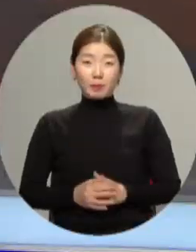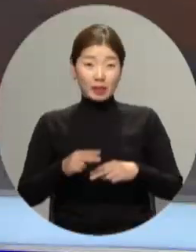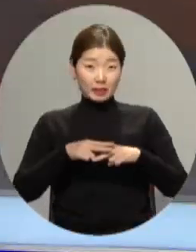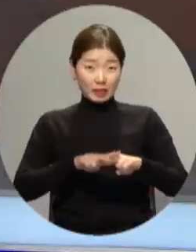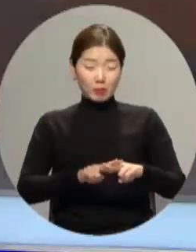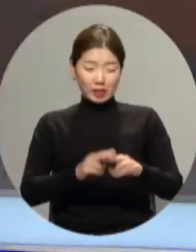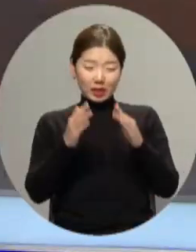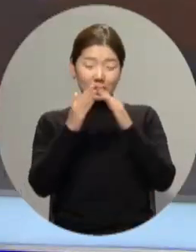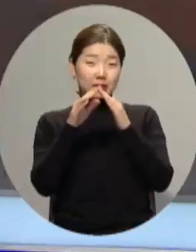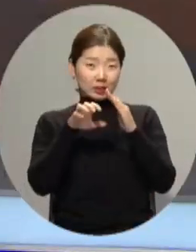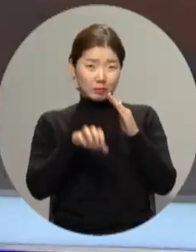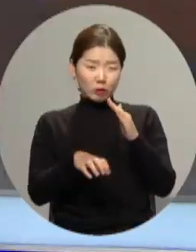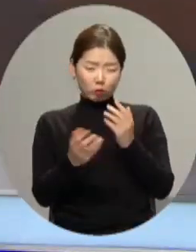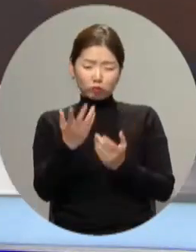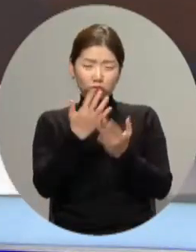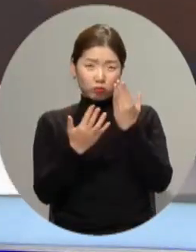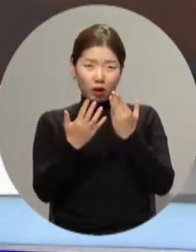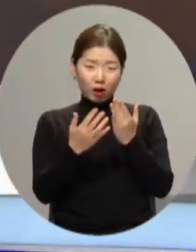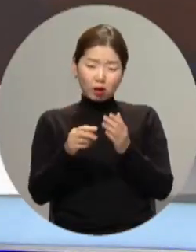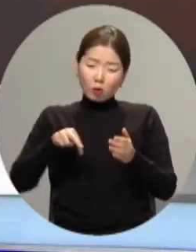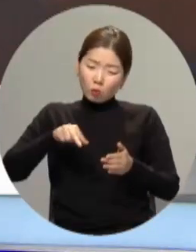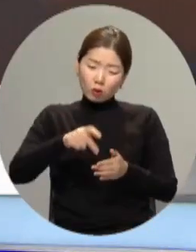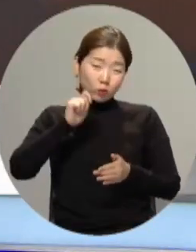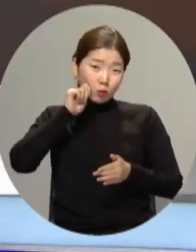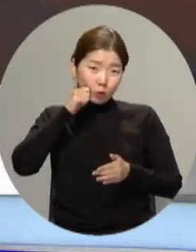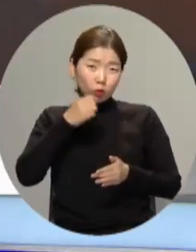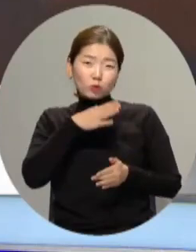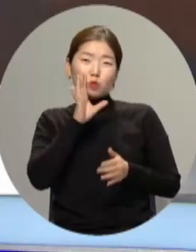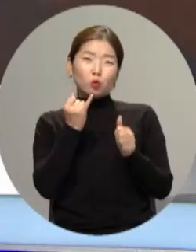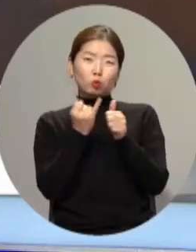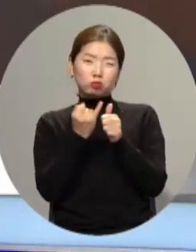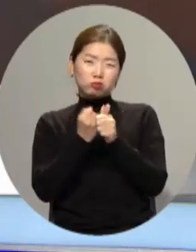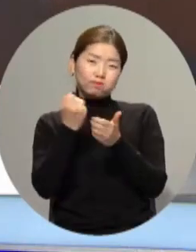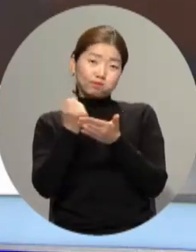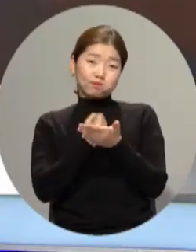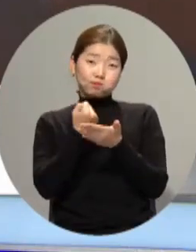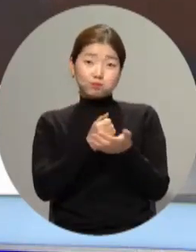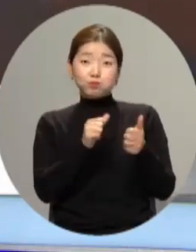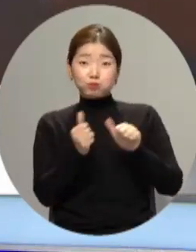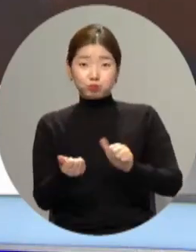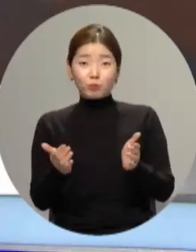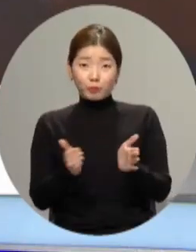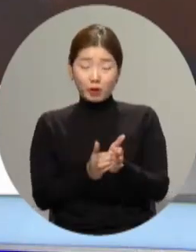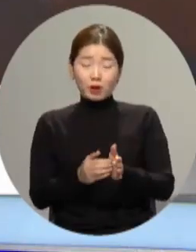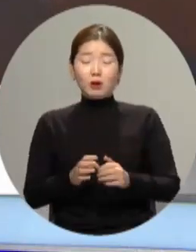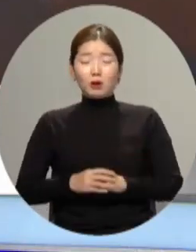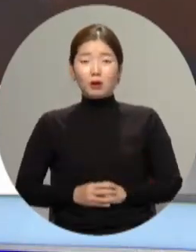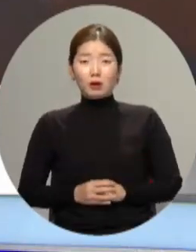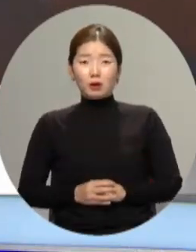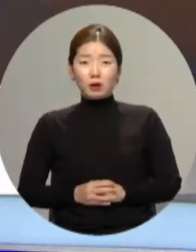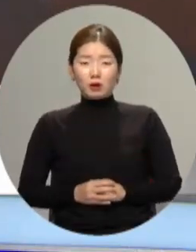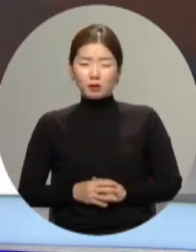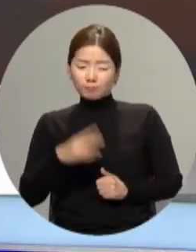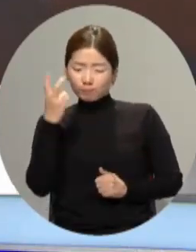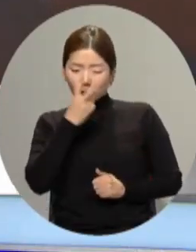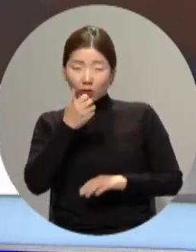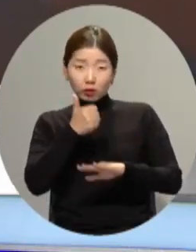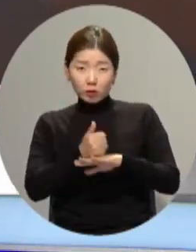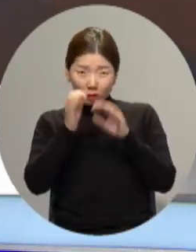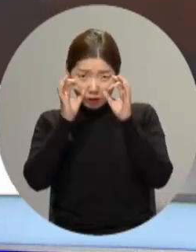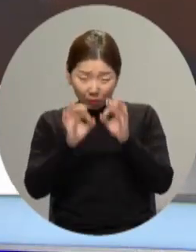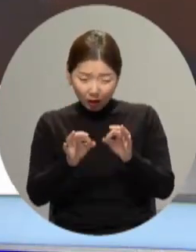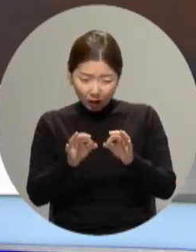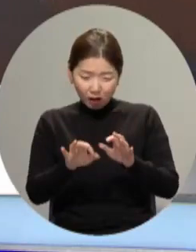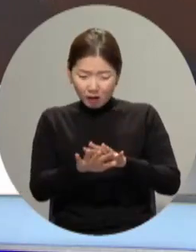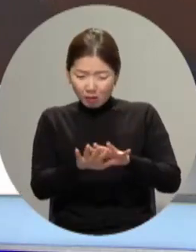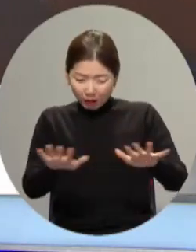남원의 한 단독주택에서 불이 나 거동이 불편한 노부부가 안타깝게 목숨을 잃었습니다. 합동 감시 결과